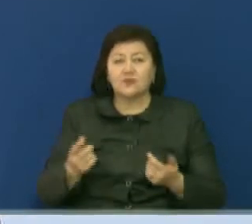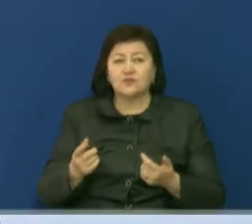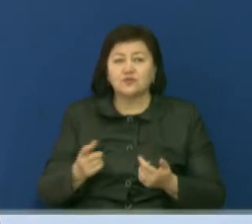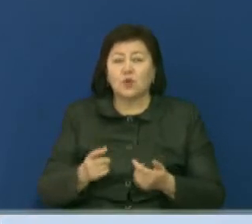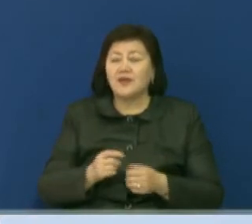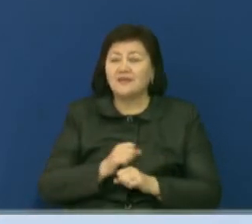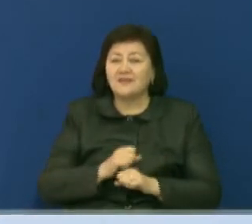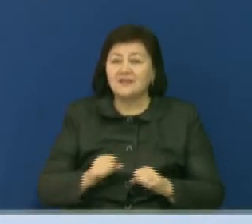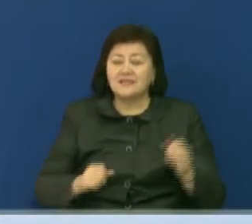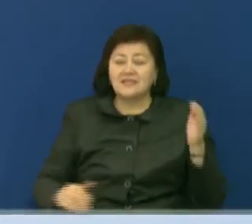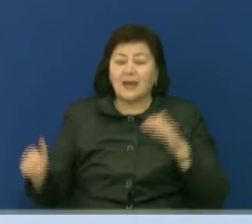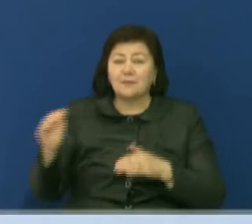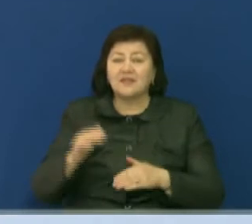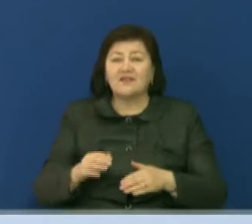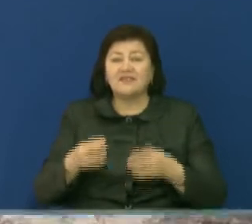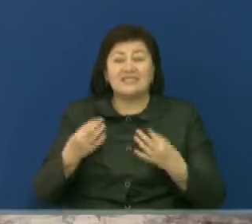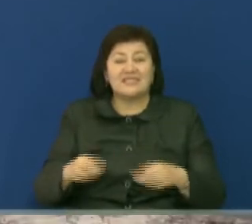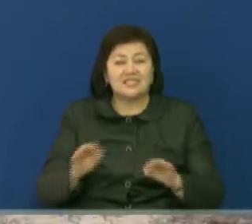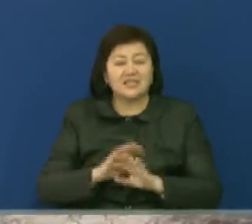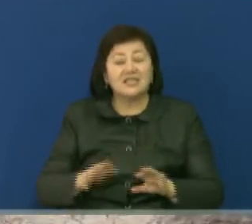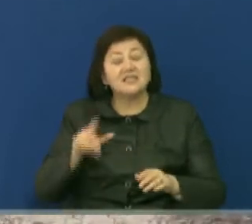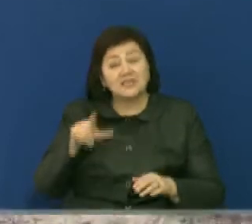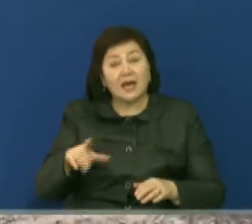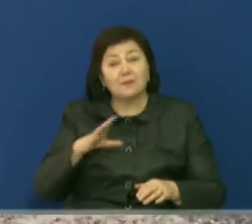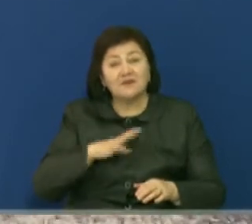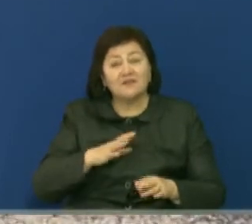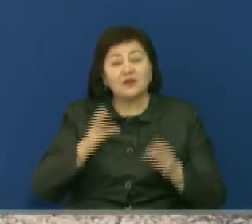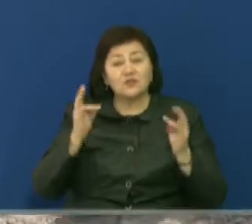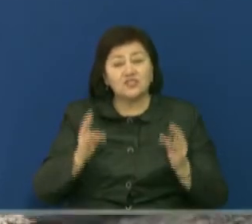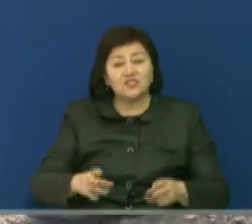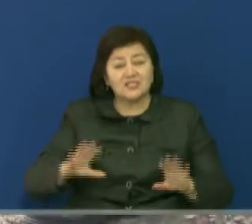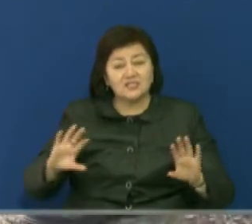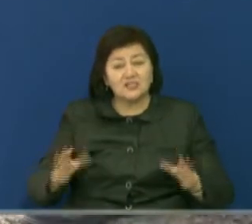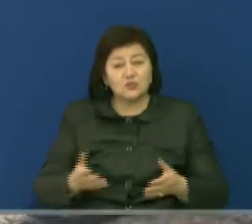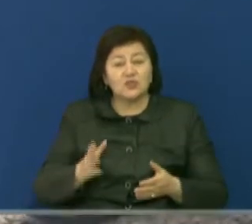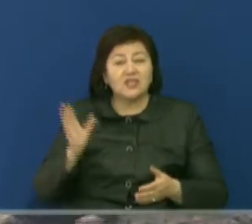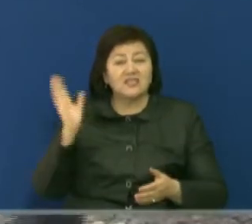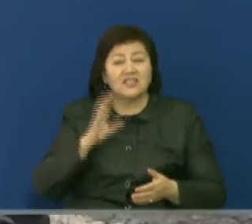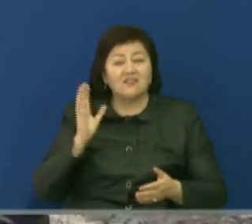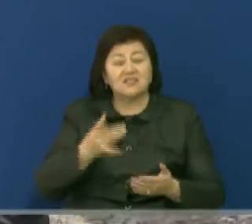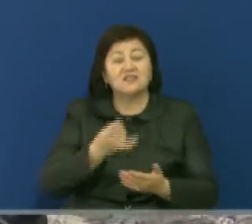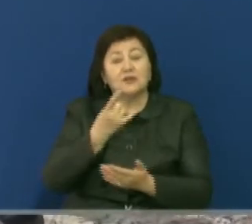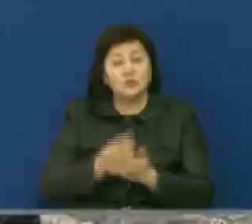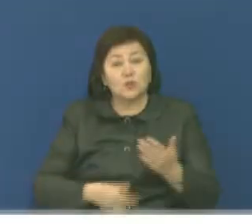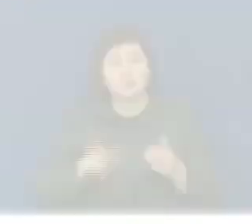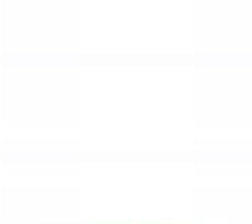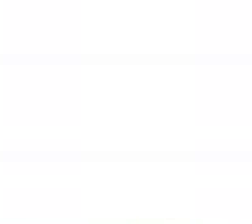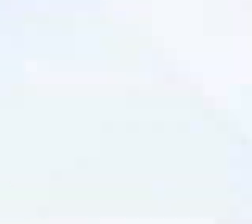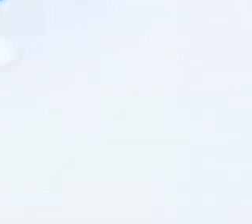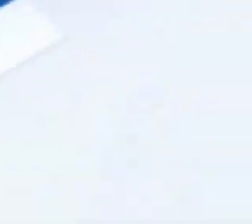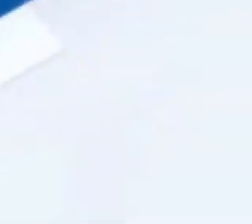водоемов, ведь чаще всего именно там происходят несчастные случаи на воде. Евгений Проскурин, Нурбалат Советханов, Руслан Таксанов.